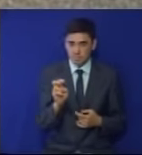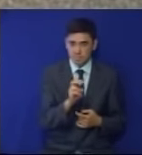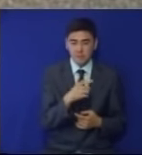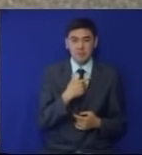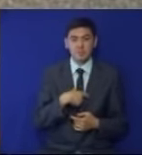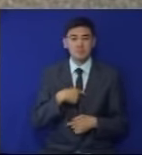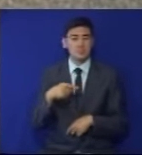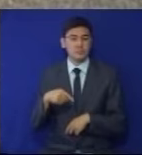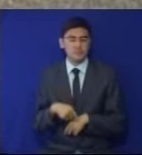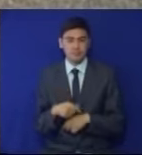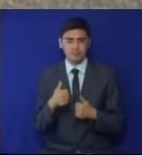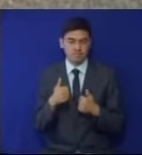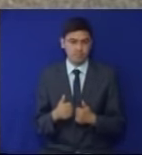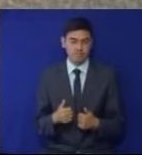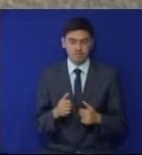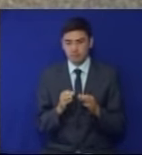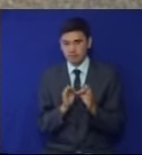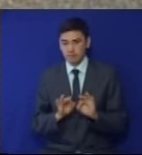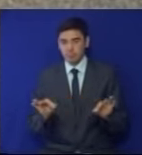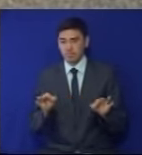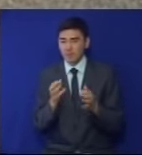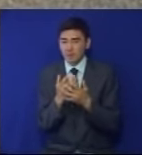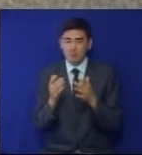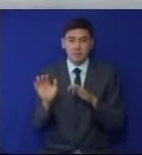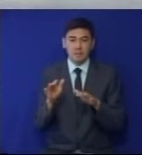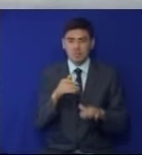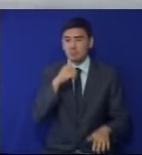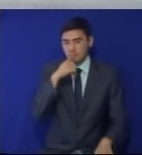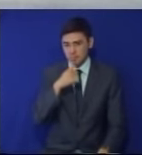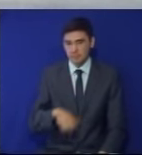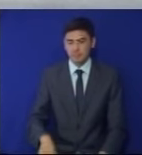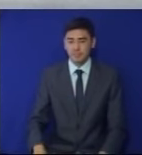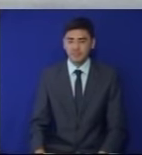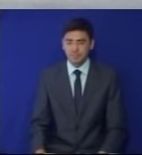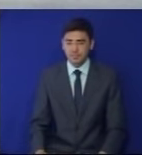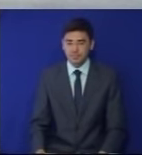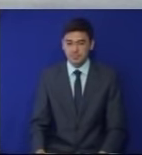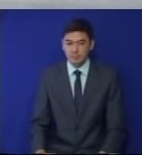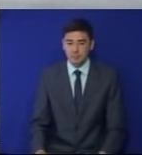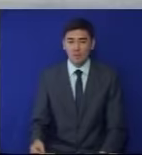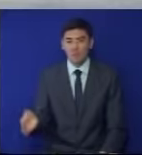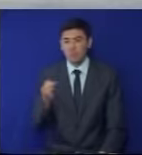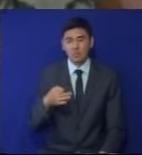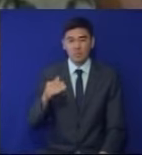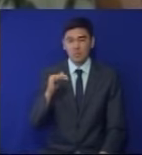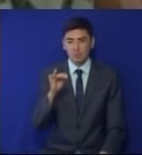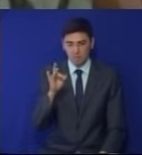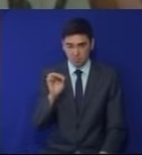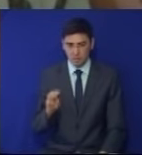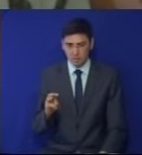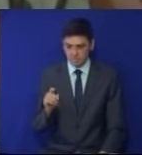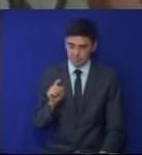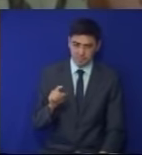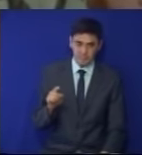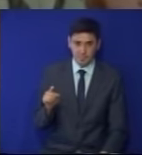алған әсерім өте керемет, әртүрлі жерлерге бардық. Ұйымдастырушылар облыстық форум арқылы жас